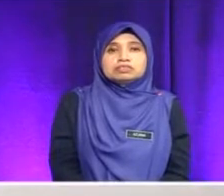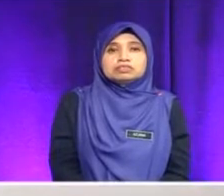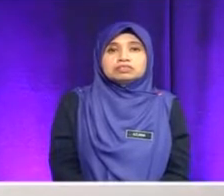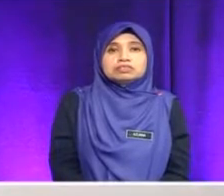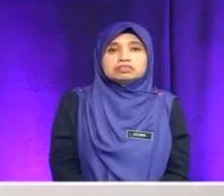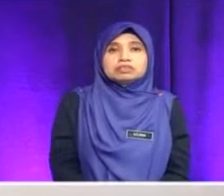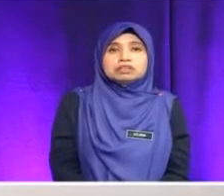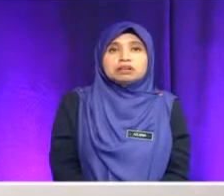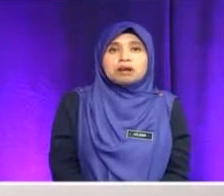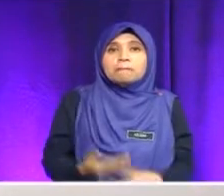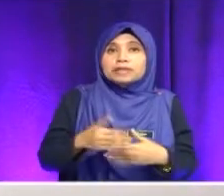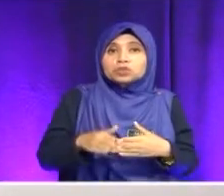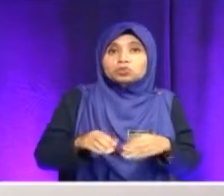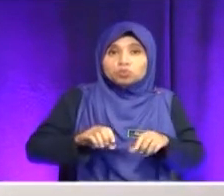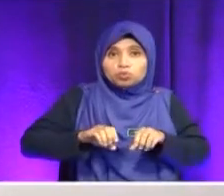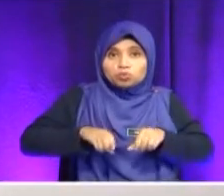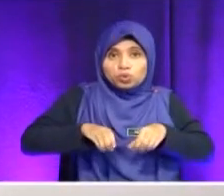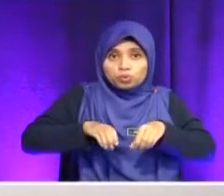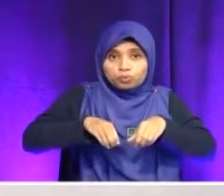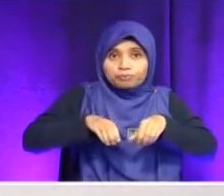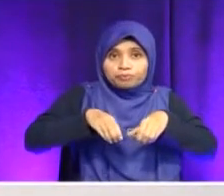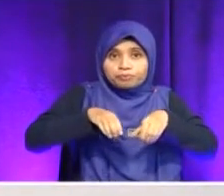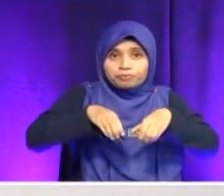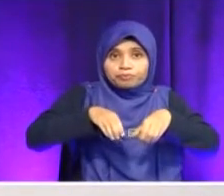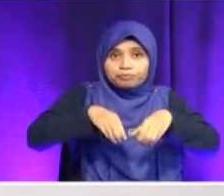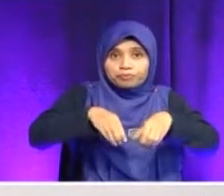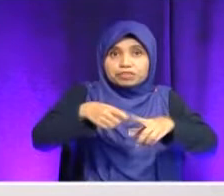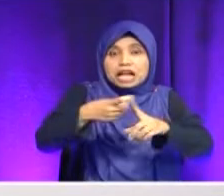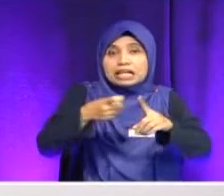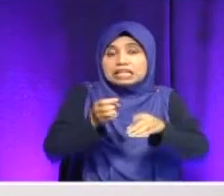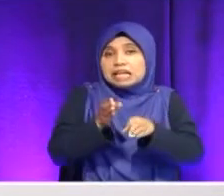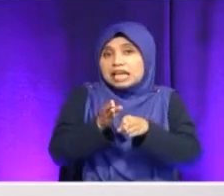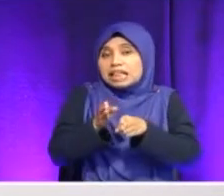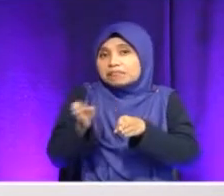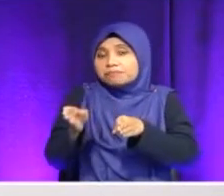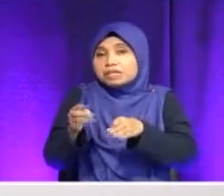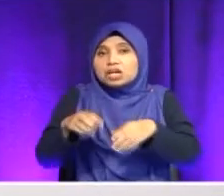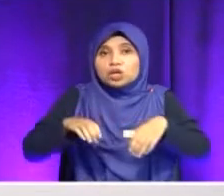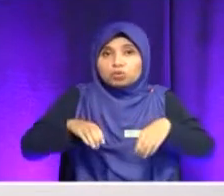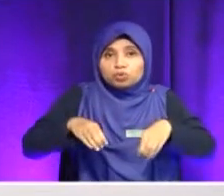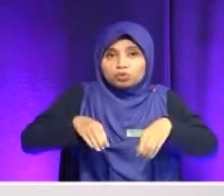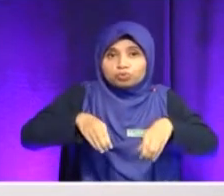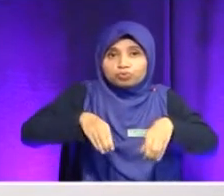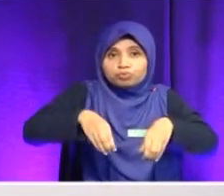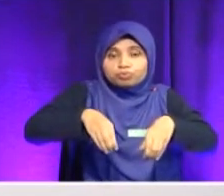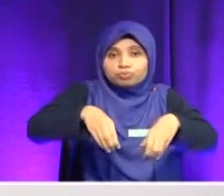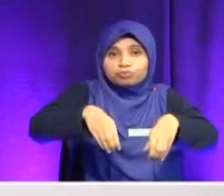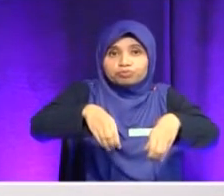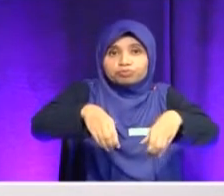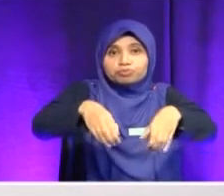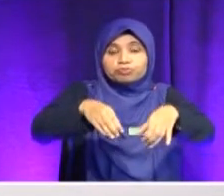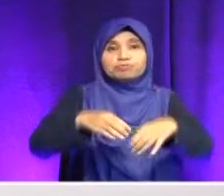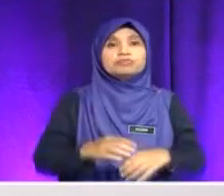indah4d kita gunung saja deh pada tepi gulung daripada tepi ya gua sampai habis oh macam